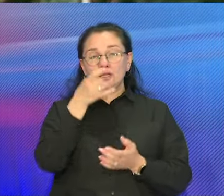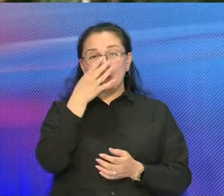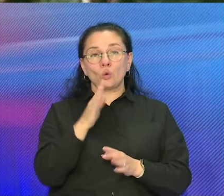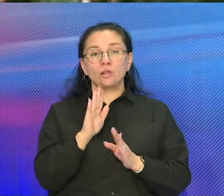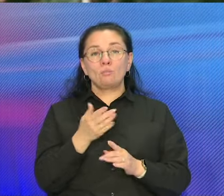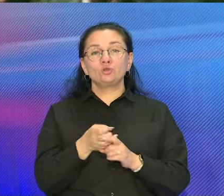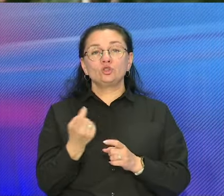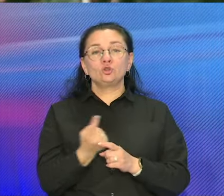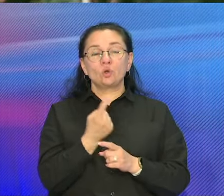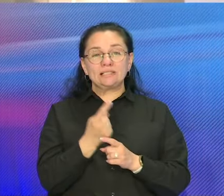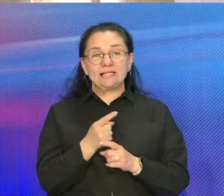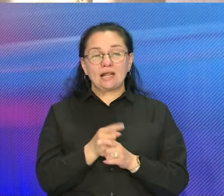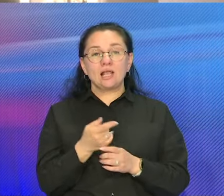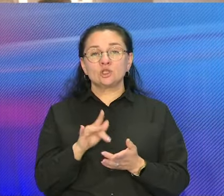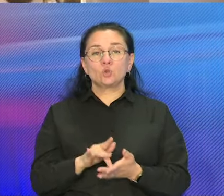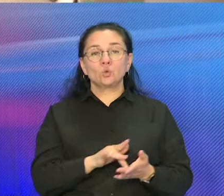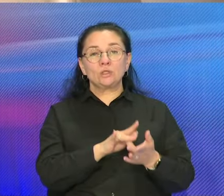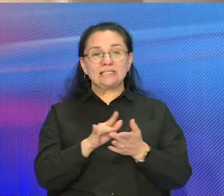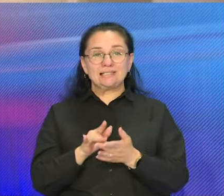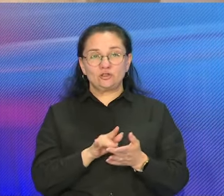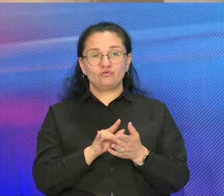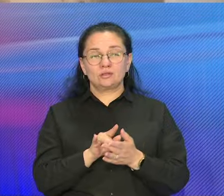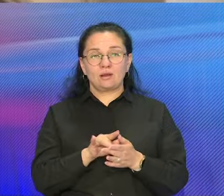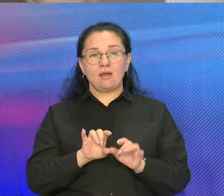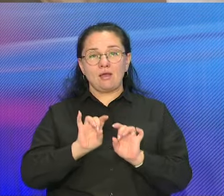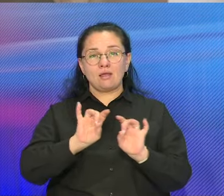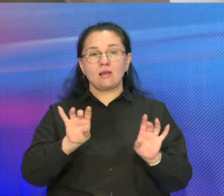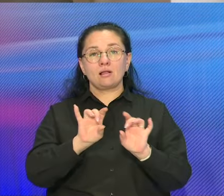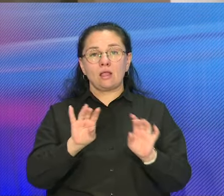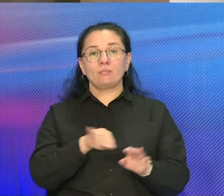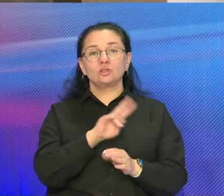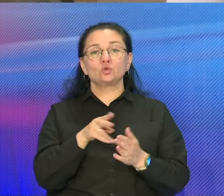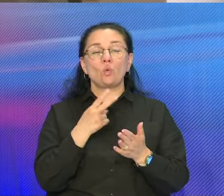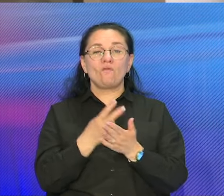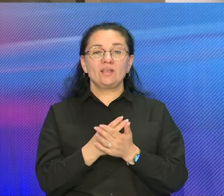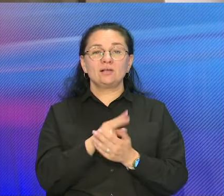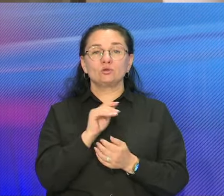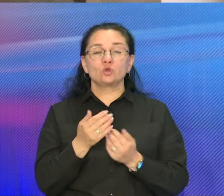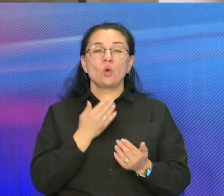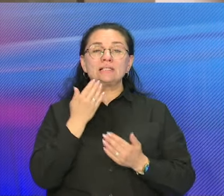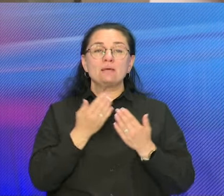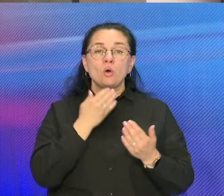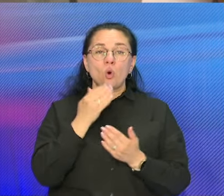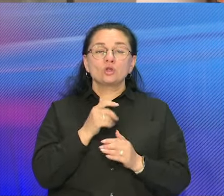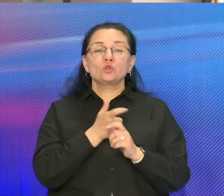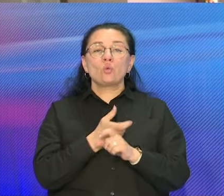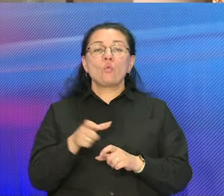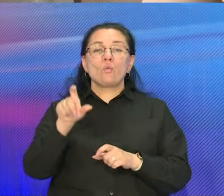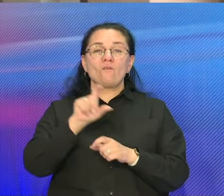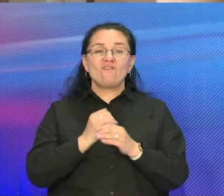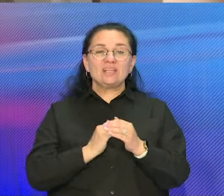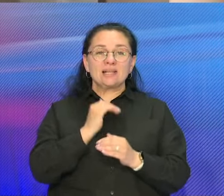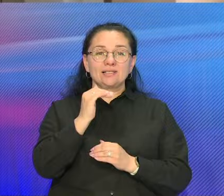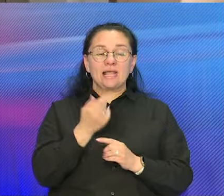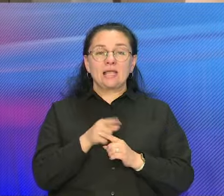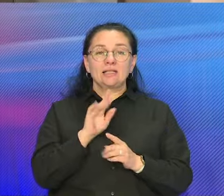туристический рывок Именно не внутренний туризм, потому внутренний туризм уже мы видим Что спрос с каждым годом возрастает А именно будет такой у нас